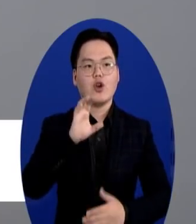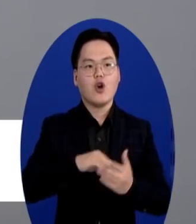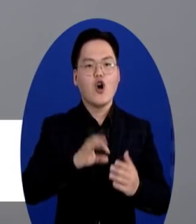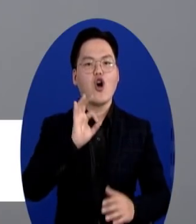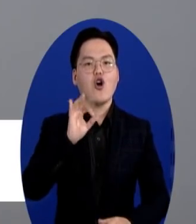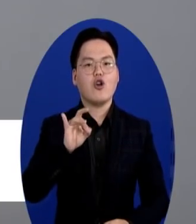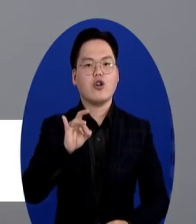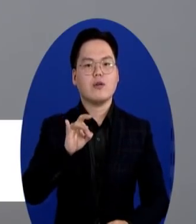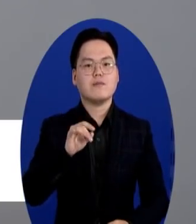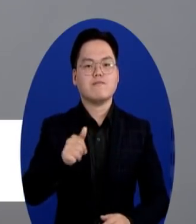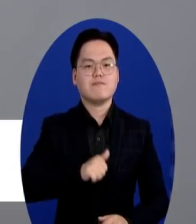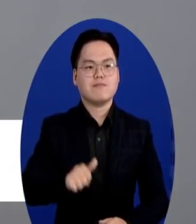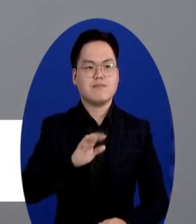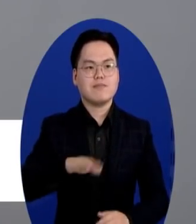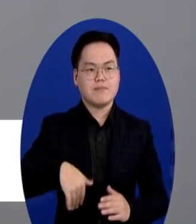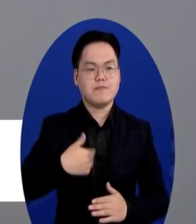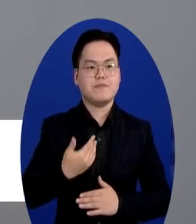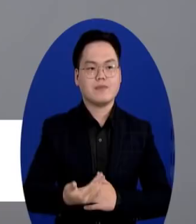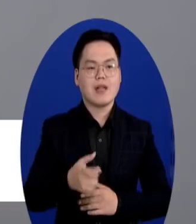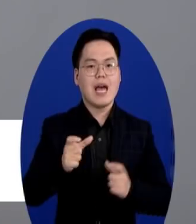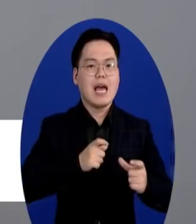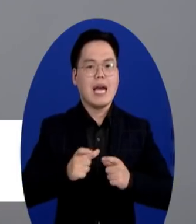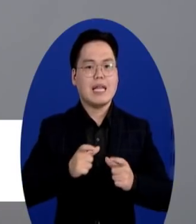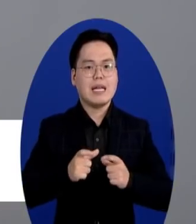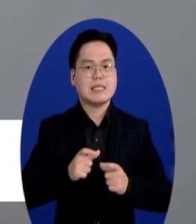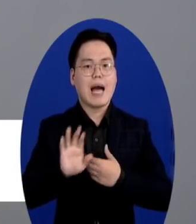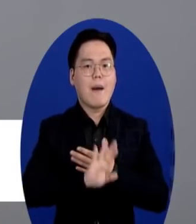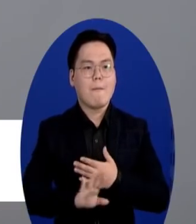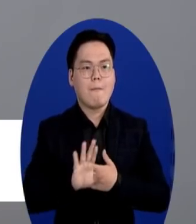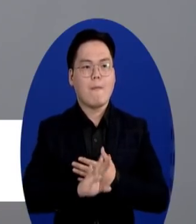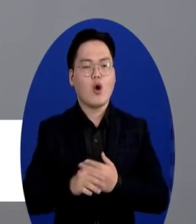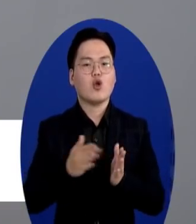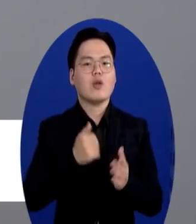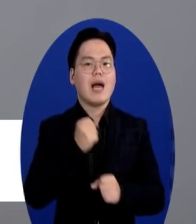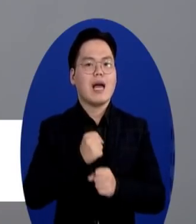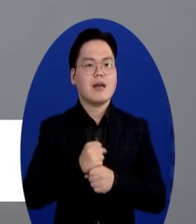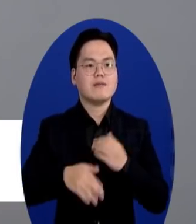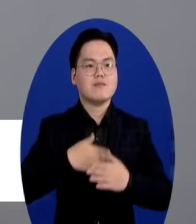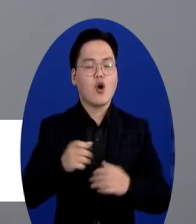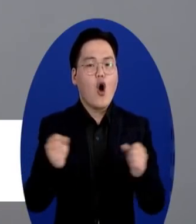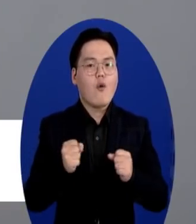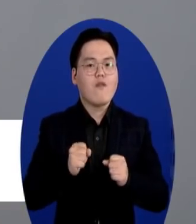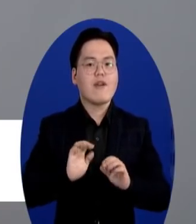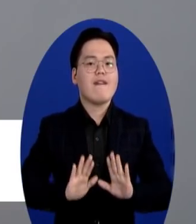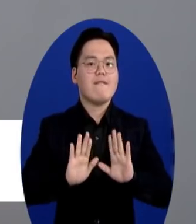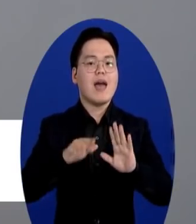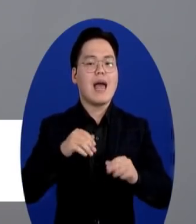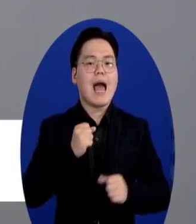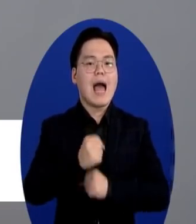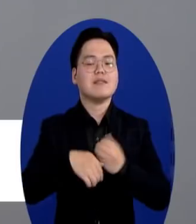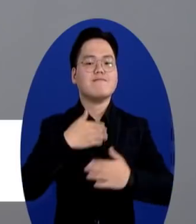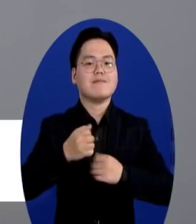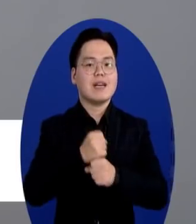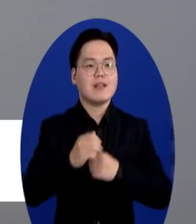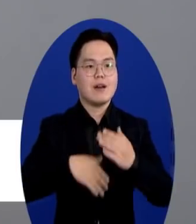болгож, тийм ээ. Энэ хүндийд бид эдийн засгийн хэвийн гармаар явж, дотоод ажиллагаа дуусгах, өвлийн үед хэвийн ажиллах, цахилгаан станц